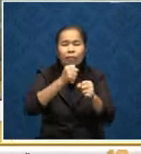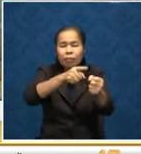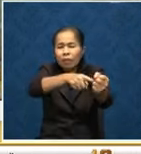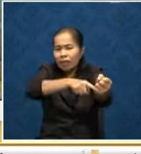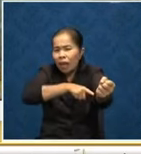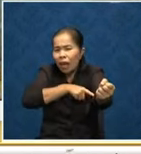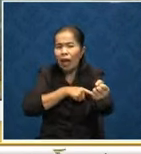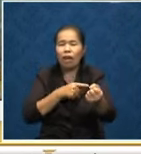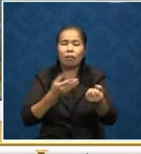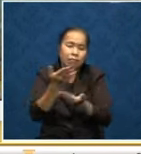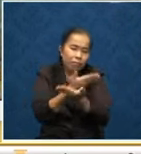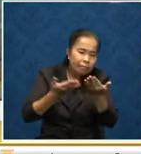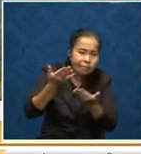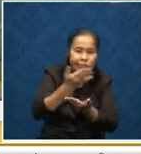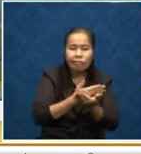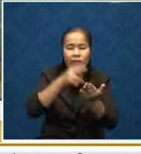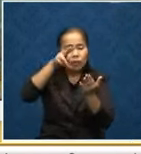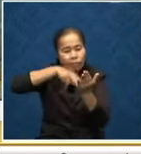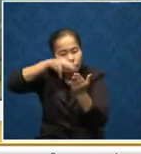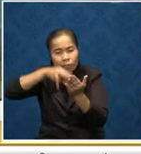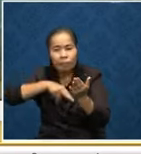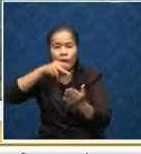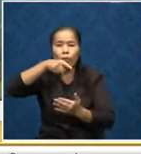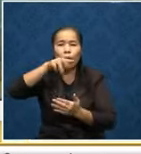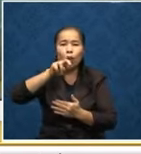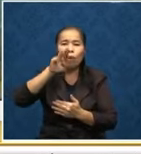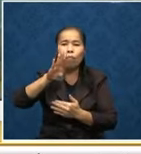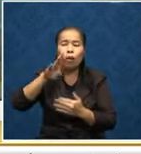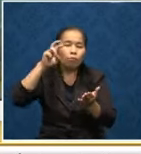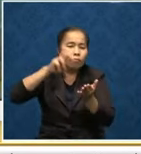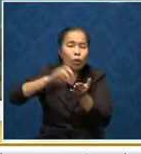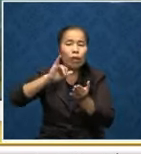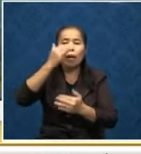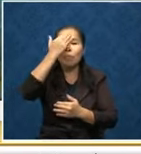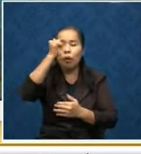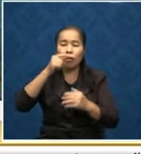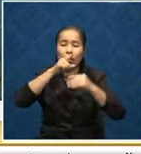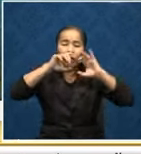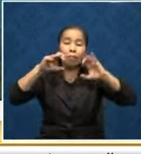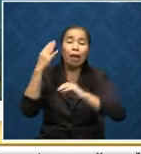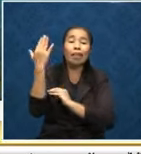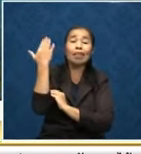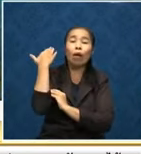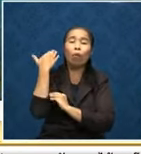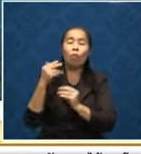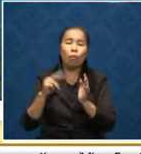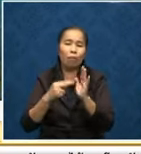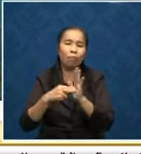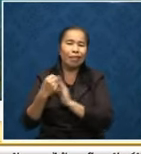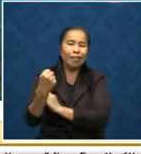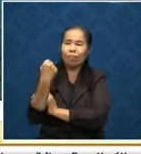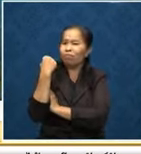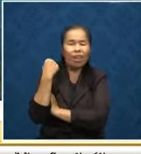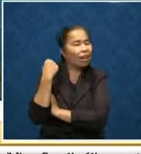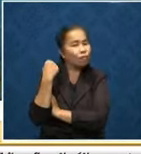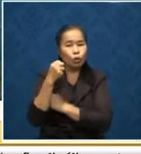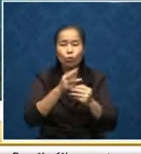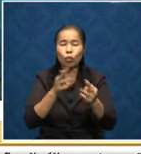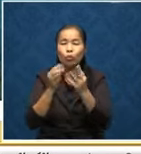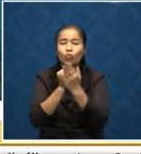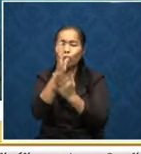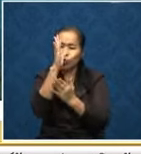การพิจารณาพระราชบัญญัติของฝ่ายนิติบัญญัติเราทำให้รัฐบาลชุดที่แล้วครับใช้อำนาจผิดถูกๆในการ